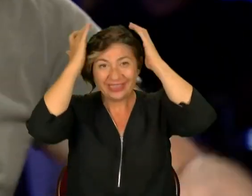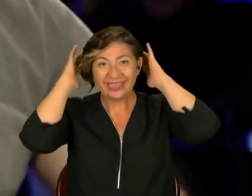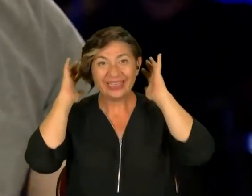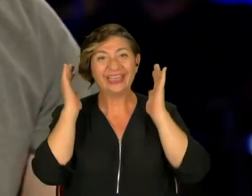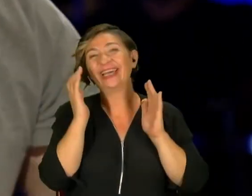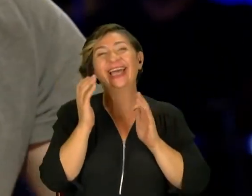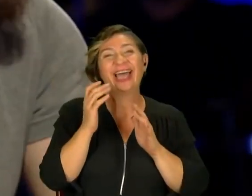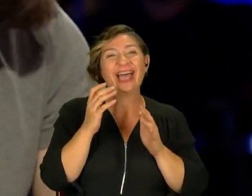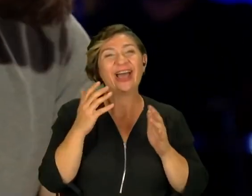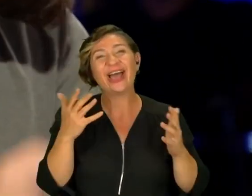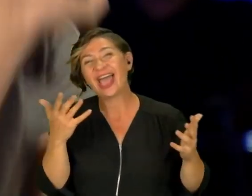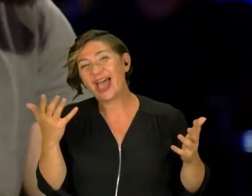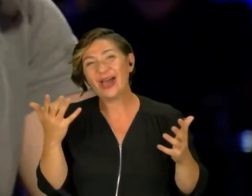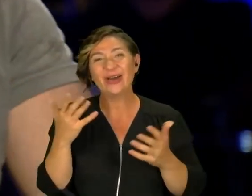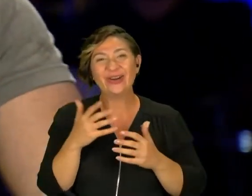hani